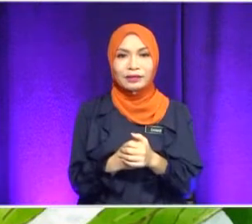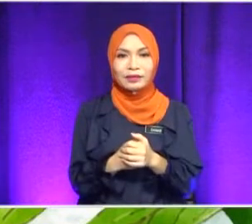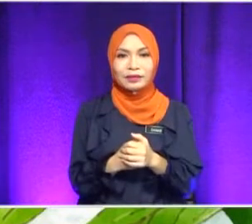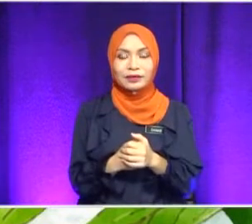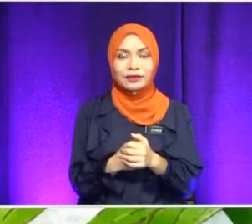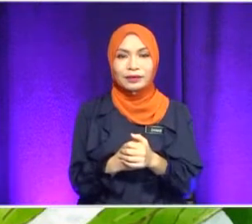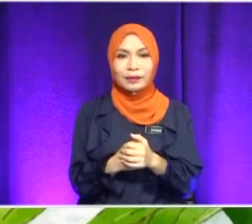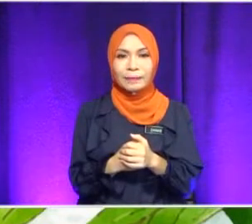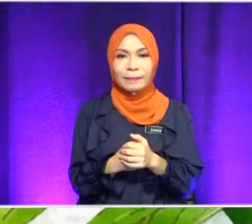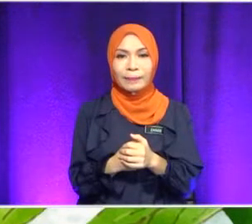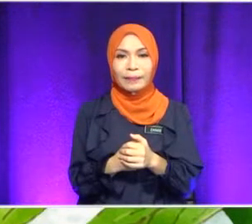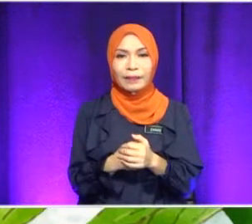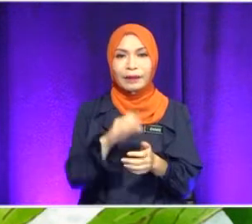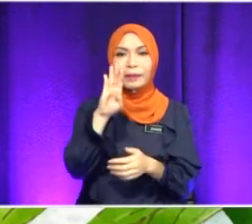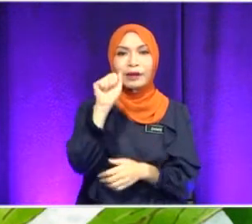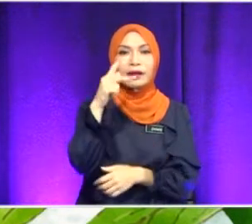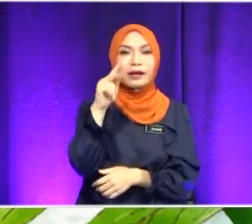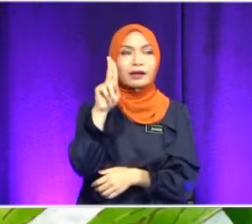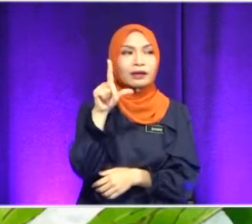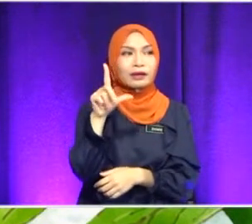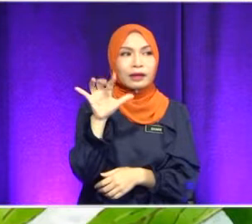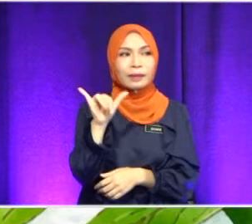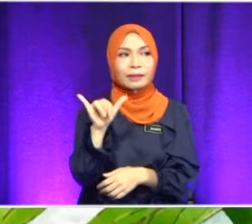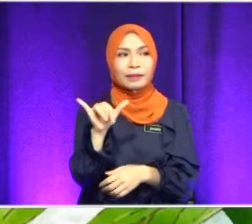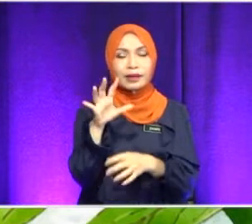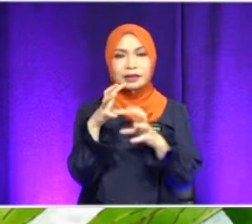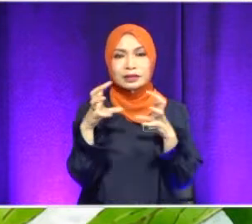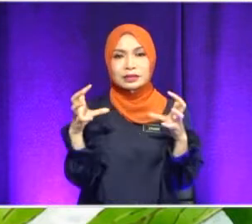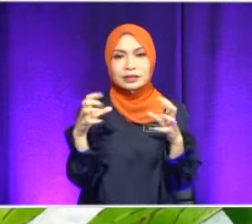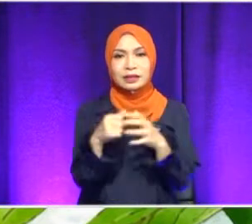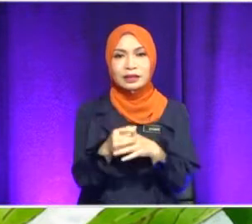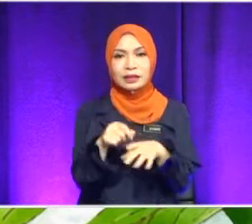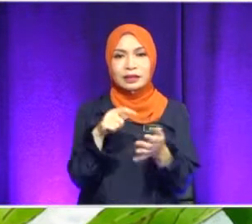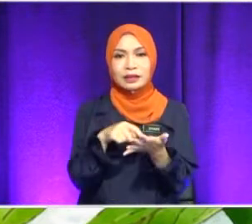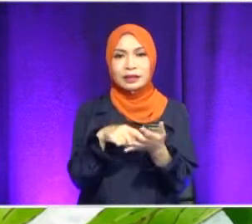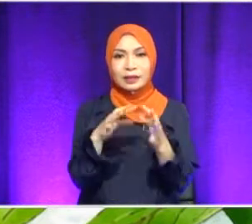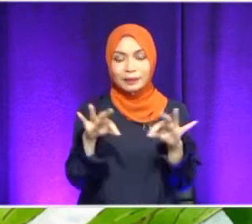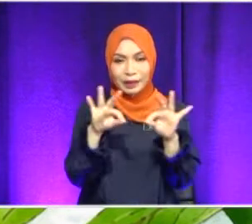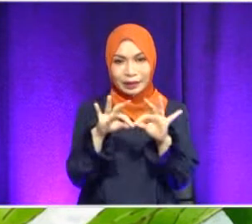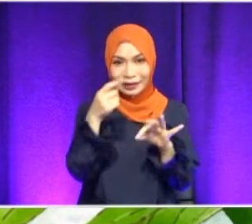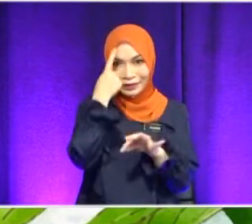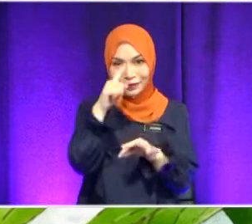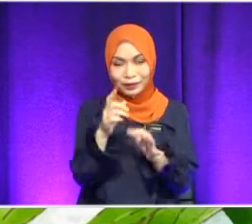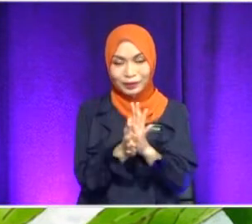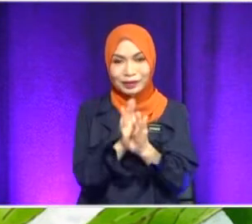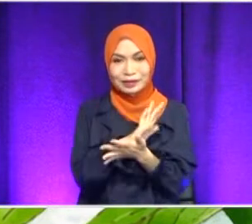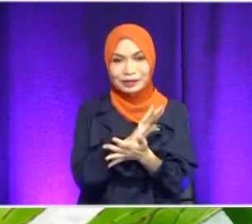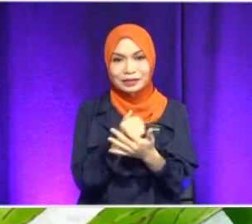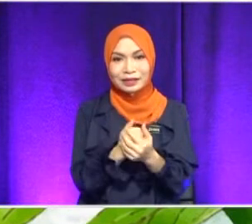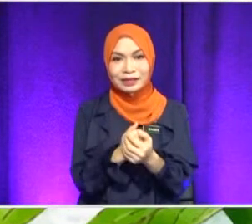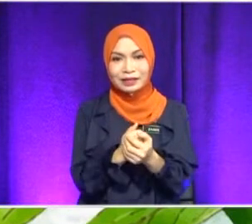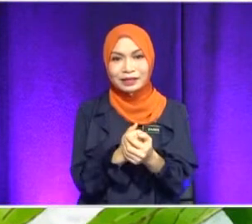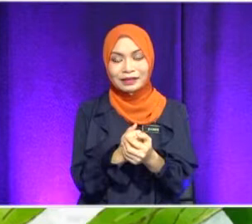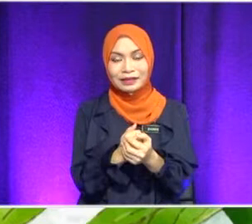tumbuhan Wagon di penting untuk menjadikan suatu begitu segar Oke jadi dalam-dalam ke